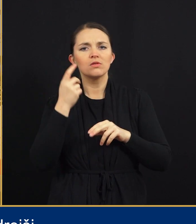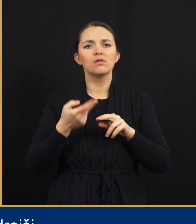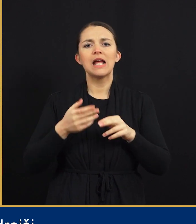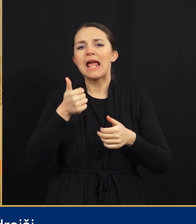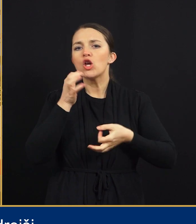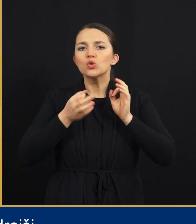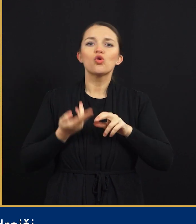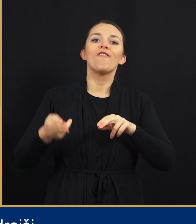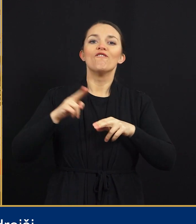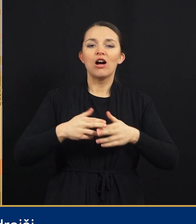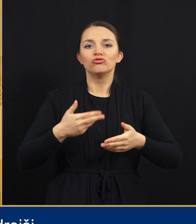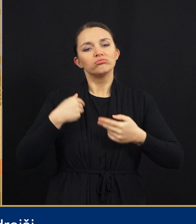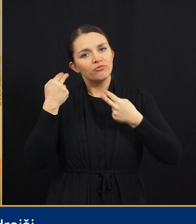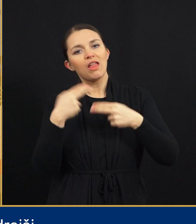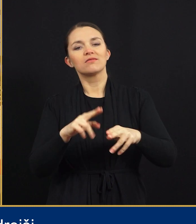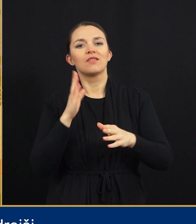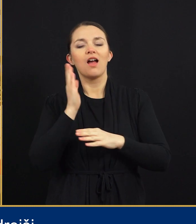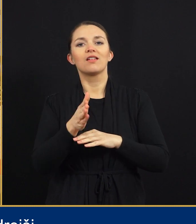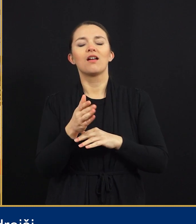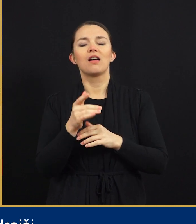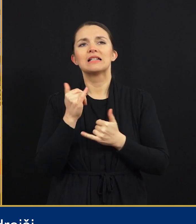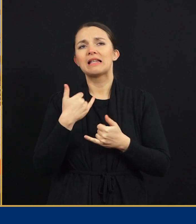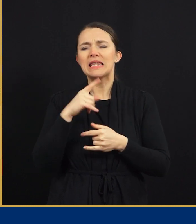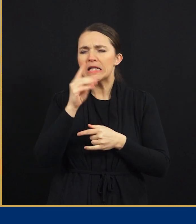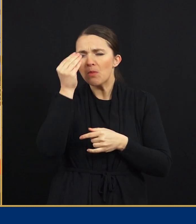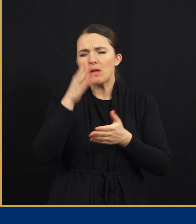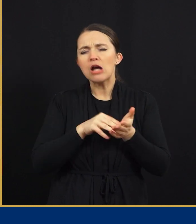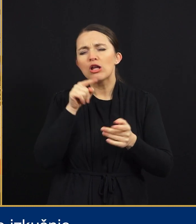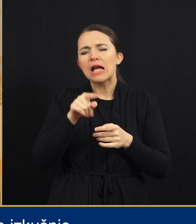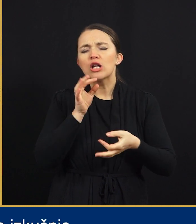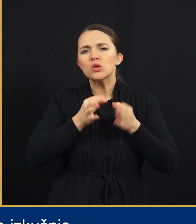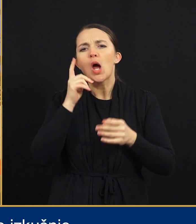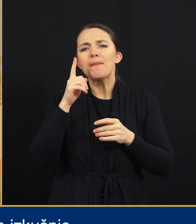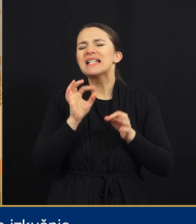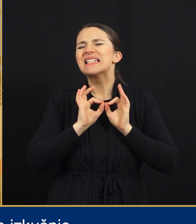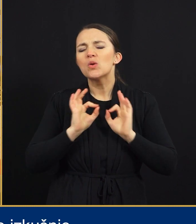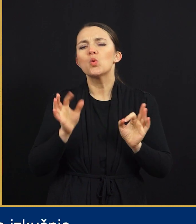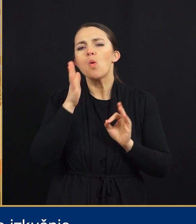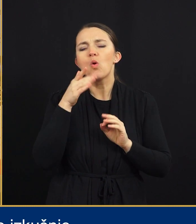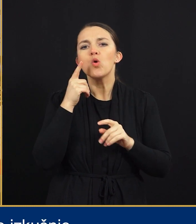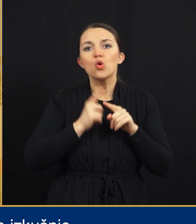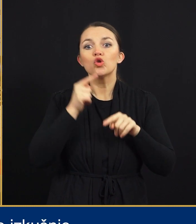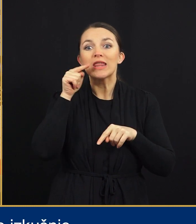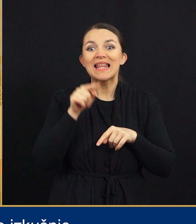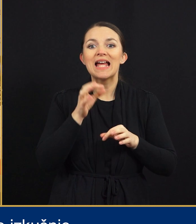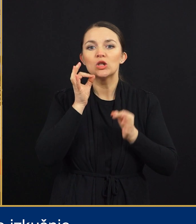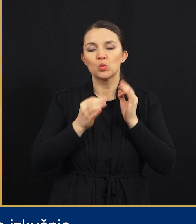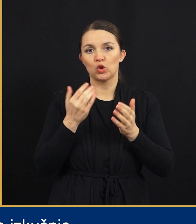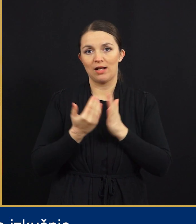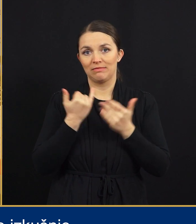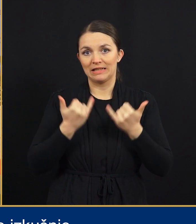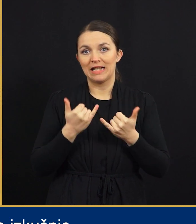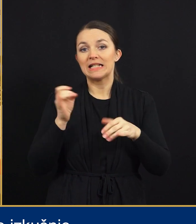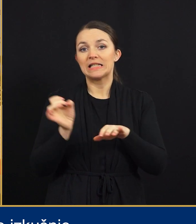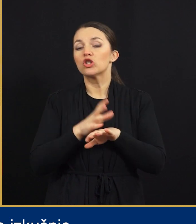močnejši, modrejši, z izkušnjo bogatejši. Zdaj se ne spomnim kakšne take izkušnje, ampak sigurno me bo